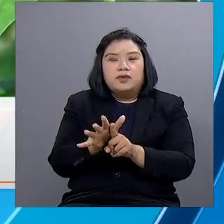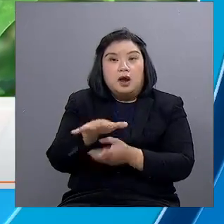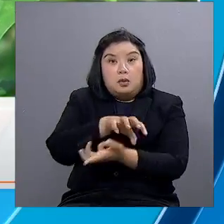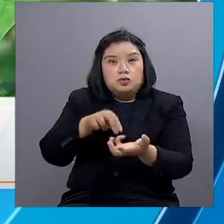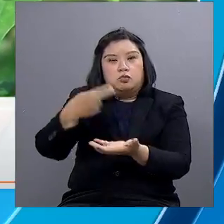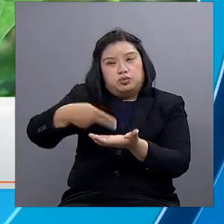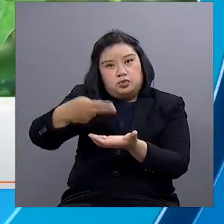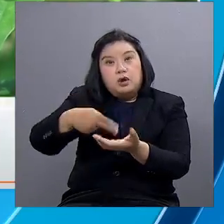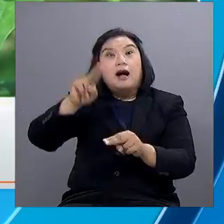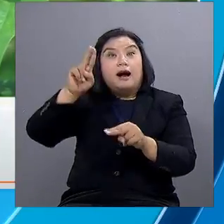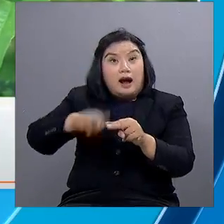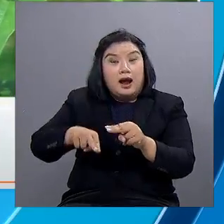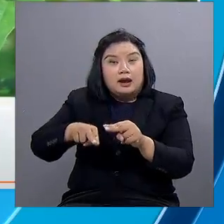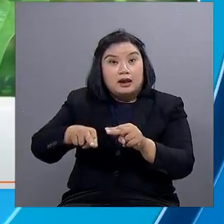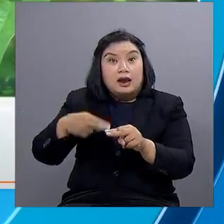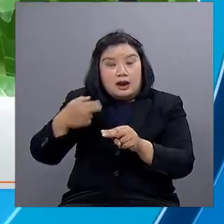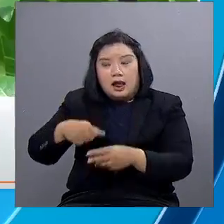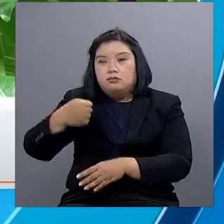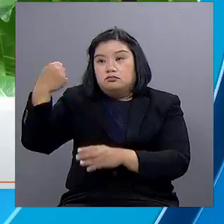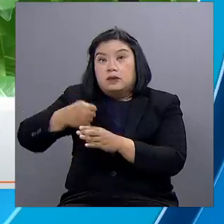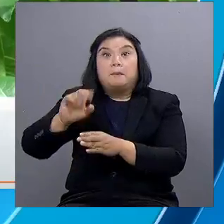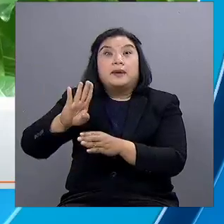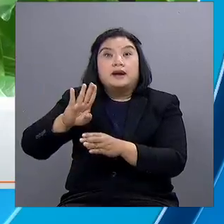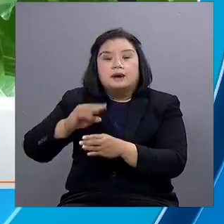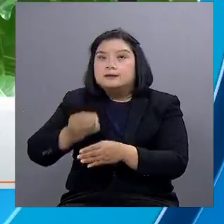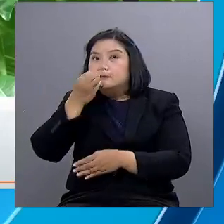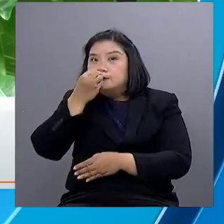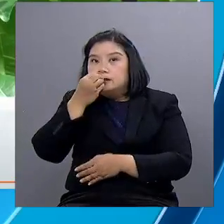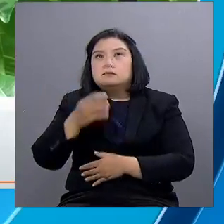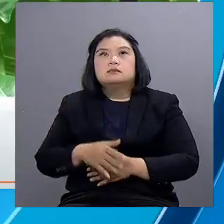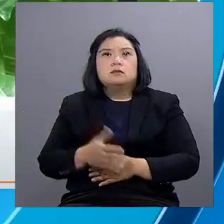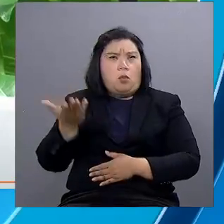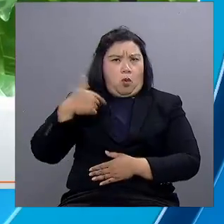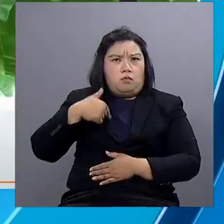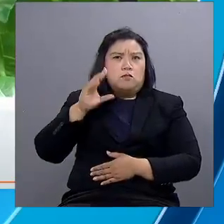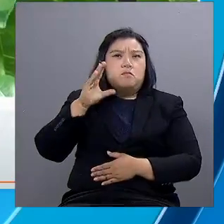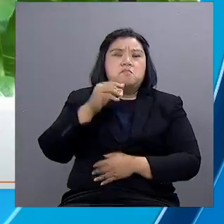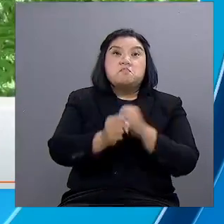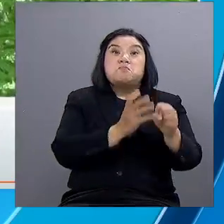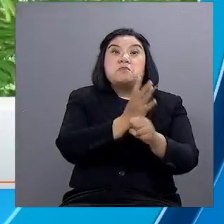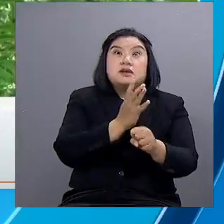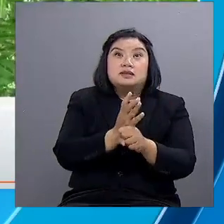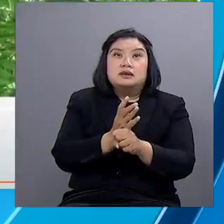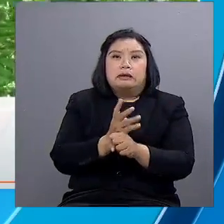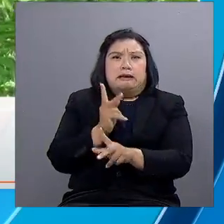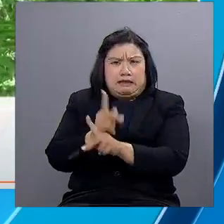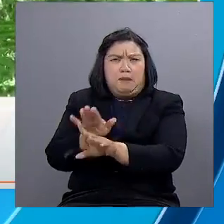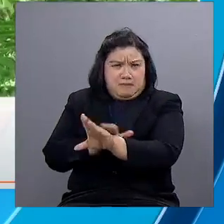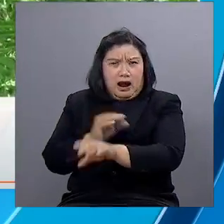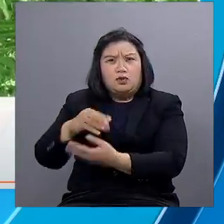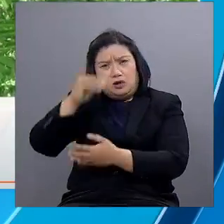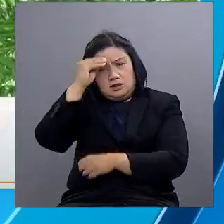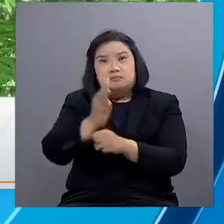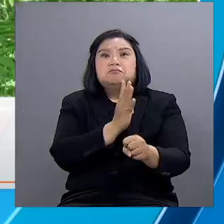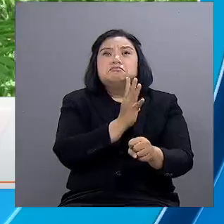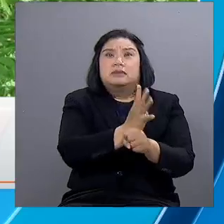ฮะเป็นกะปิเก็บของคุณแม่ที่เก็บมาตั้งแต่สมัยผมเรียนอยู่ปีสี ่เอาแต่กะปิยิ่งเก็บนานยิ่งอร่อยใช่ไหม ใช่มีครั้งหนึ่งเนี่ย